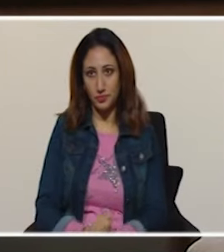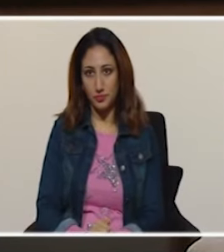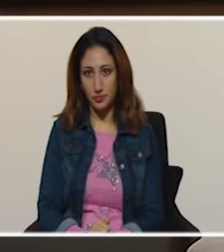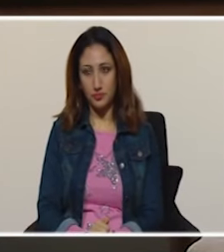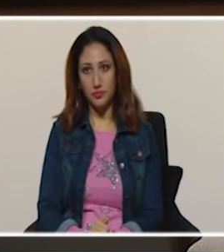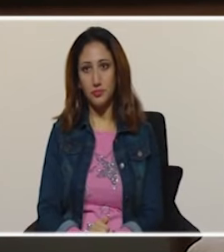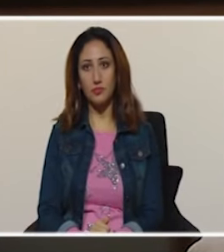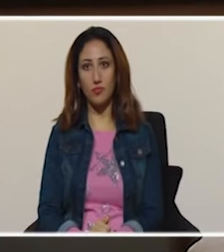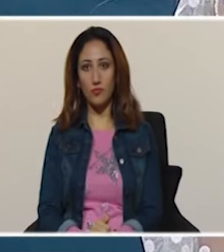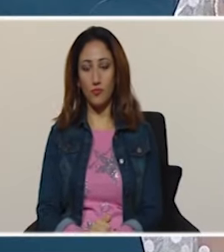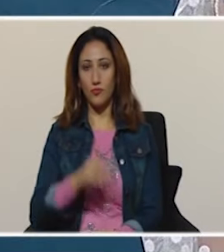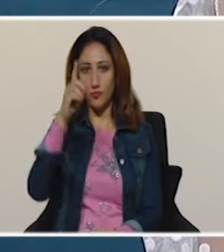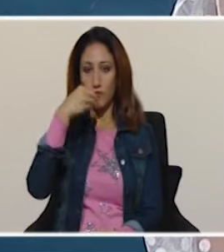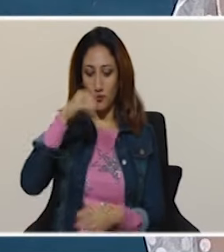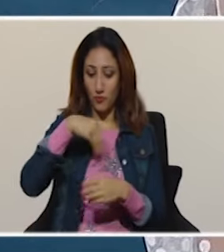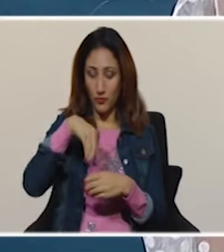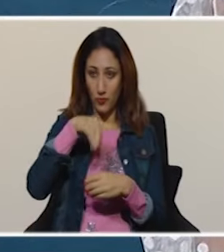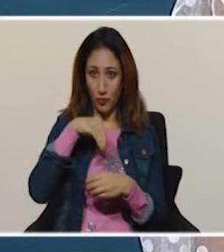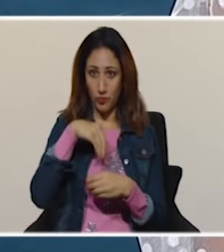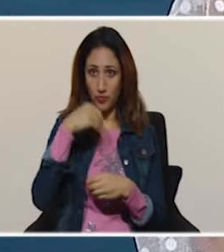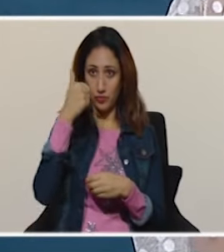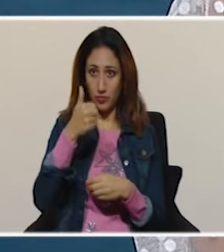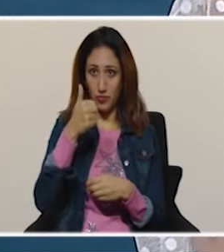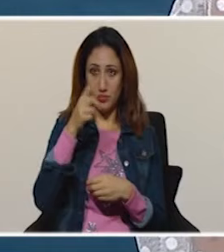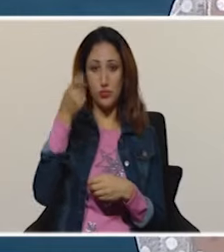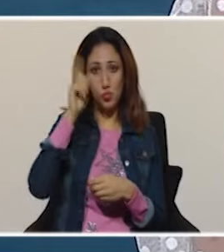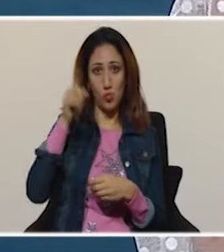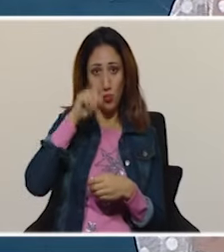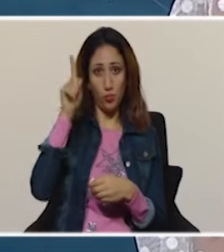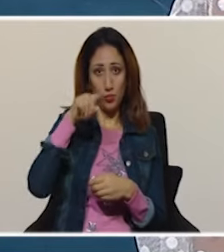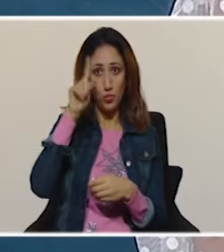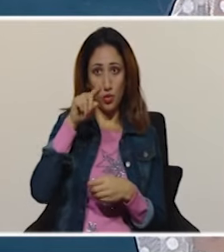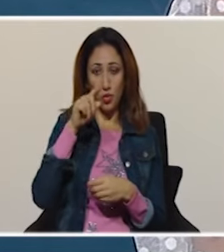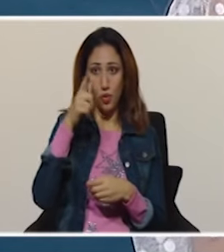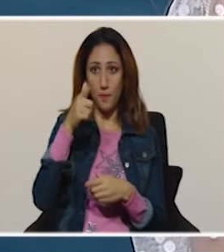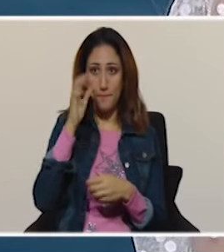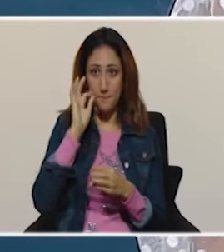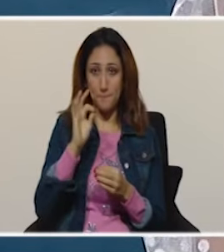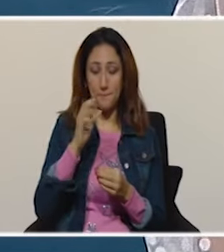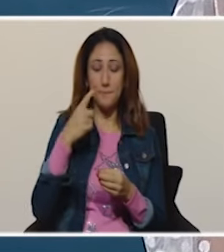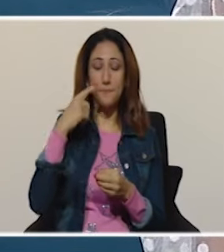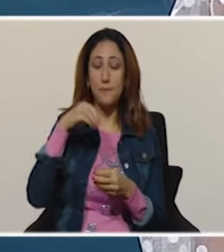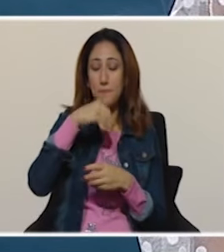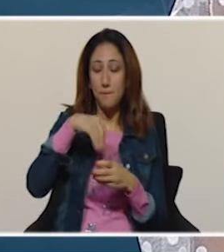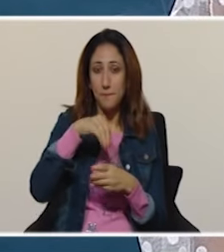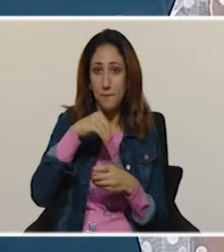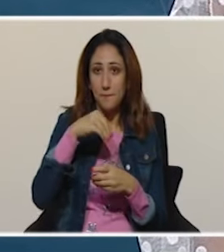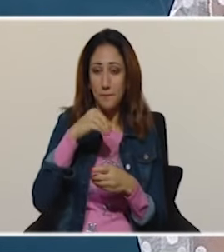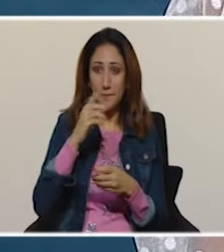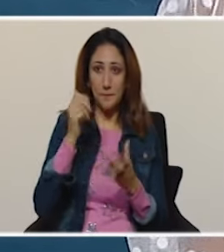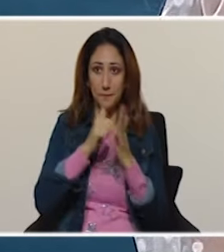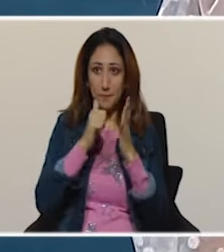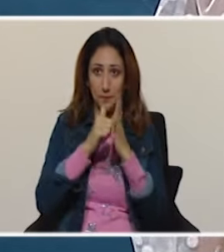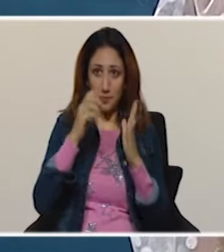بيت وام شاطره؟ انا بحاول كل يوم اجتاز هذا الامتحان بامتياز. انا